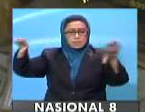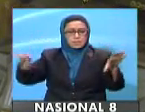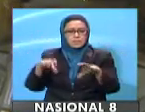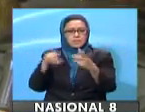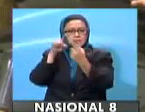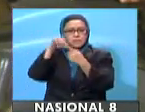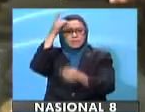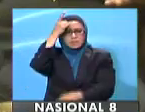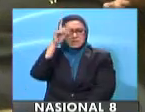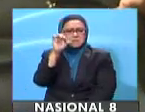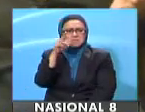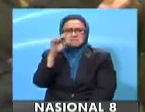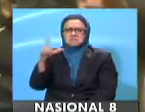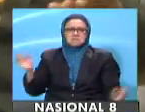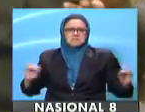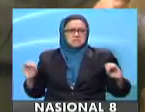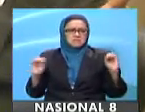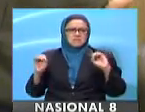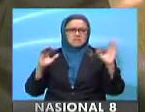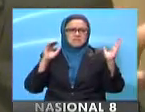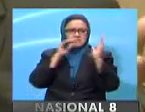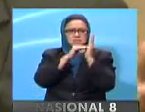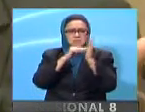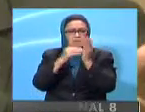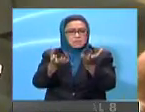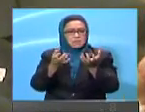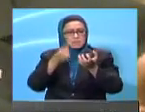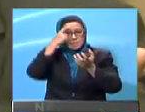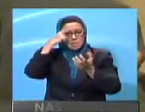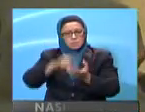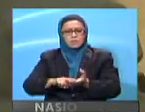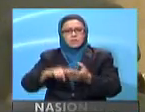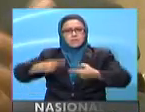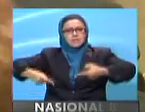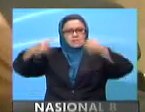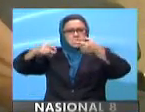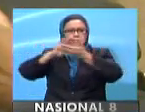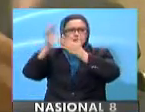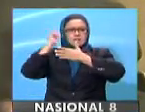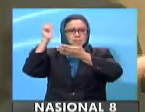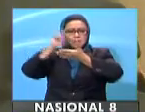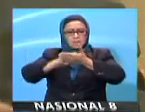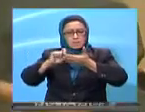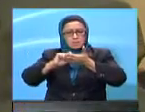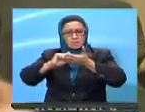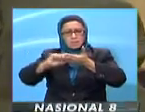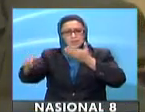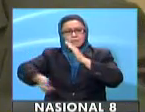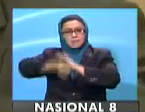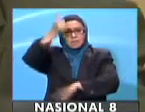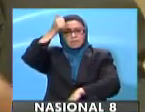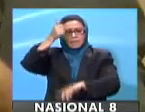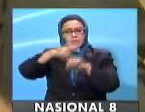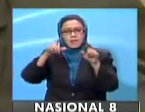Datuk Daniel tidak langsung menjejaskan hasrat beliau untuk bertanding bagi merebut jawatan Siasat Agong MOM menentang Datuk Lo Beng